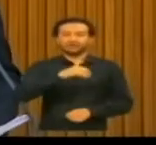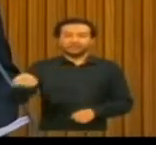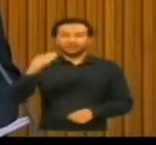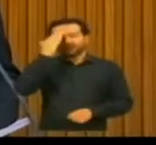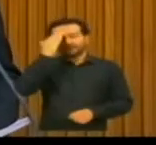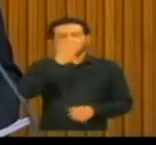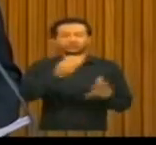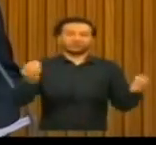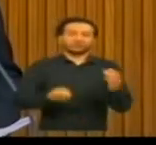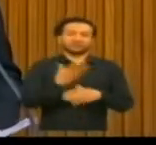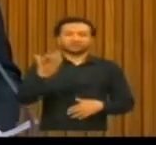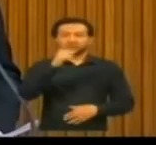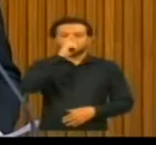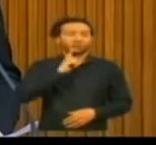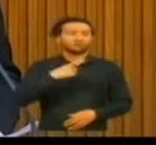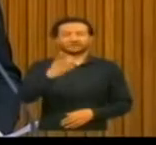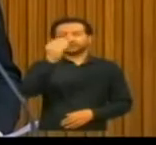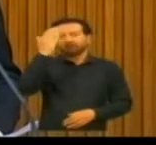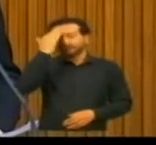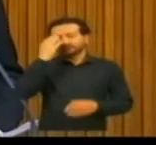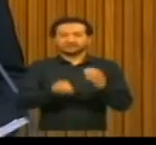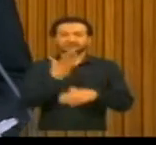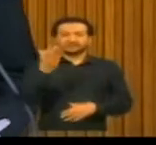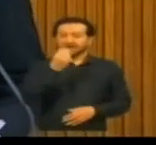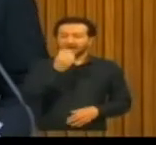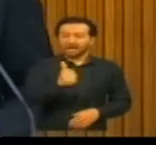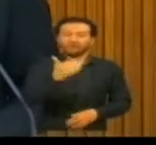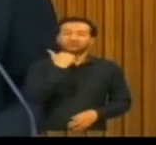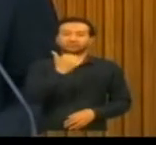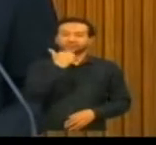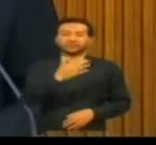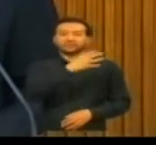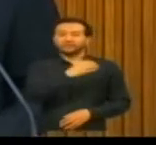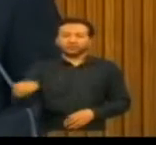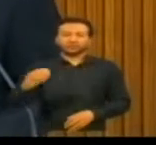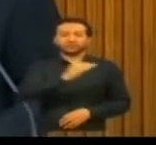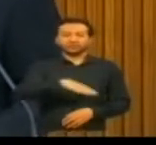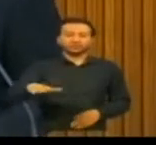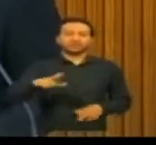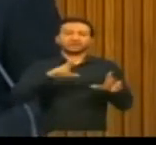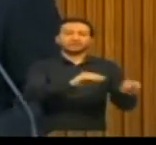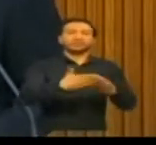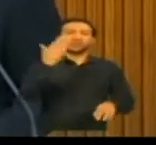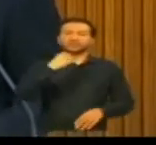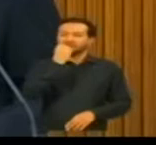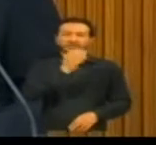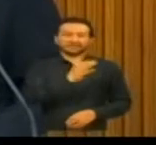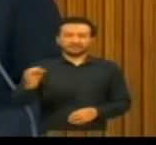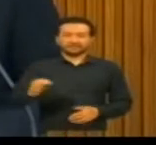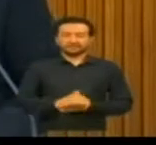var. Yüz binlerce fakir var. Geçinemeyen var. Milyonlarca çocuk yatağa aç giriyor.